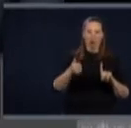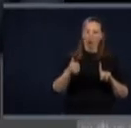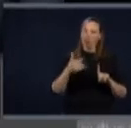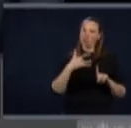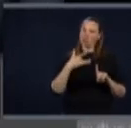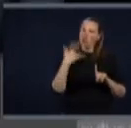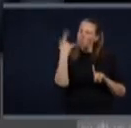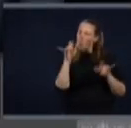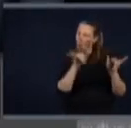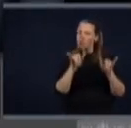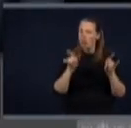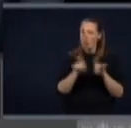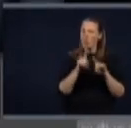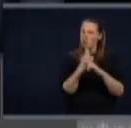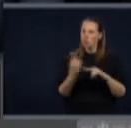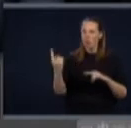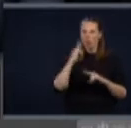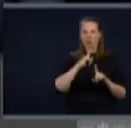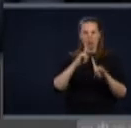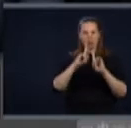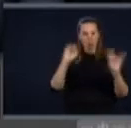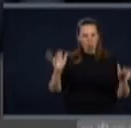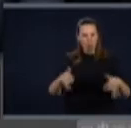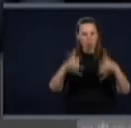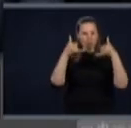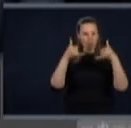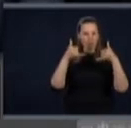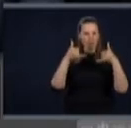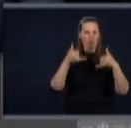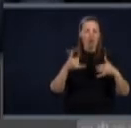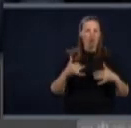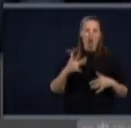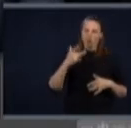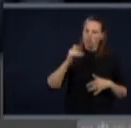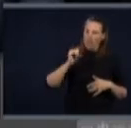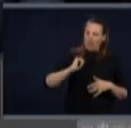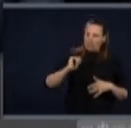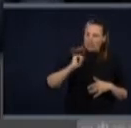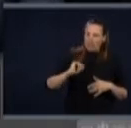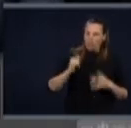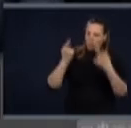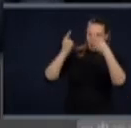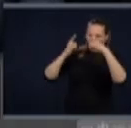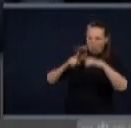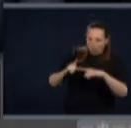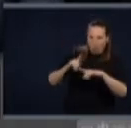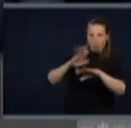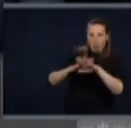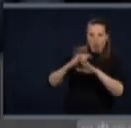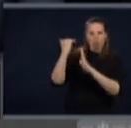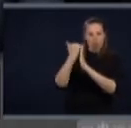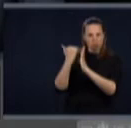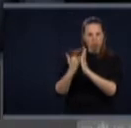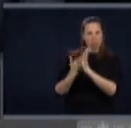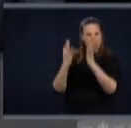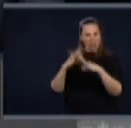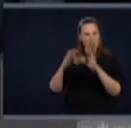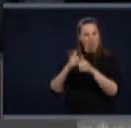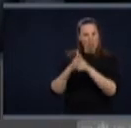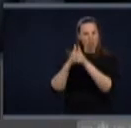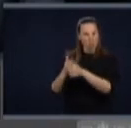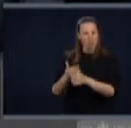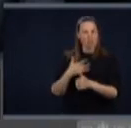conférence téléphonique la semaine dernière. On est en train d'essayer de s'entendre sur un certain nombre de principes et je pense qu'on devrait